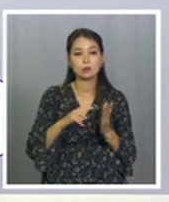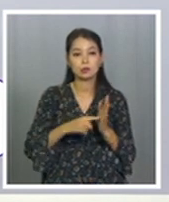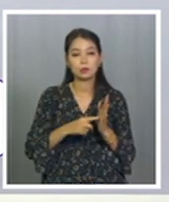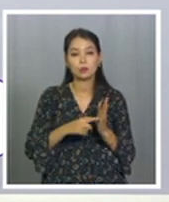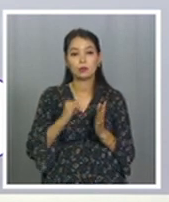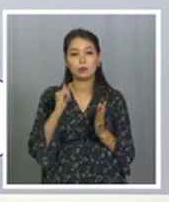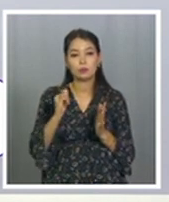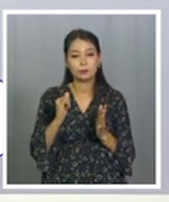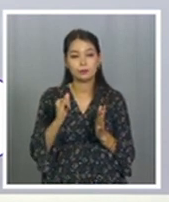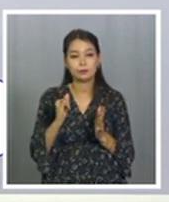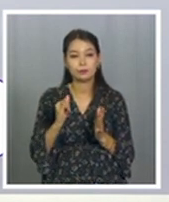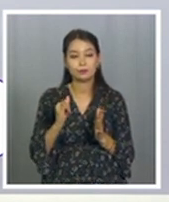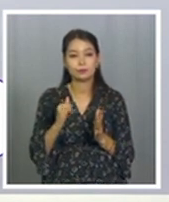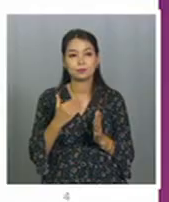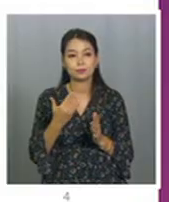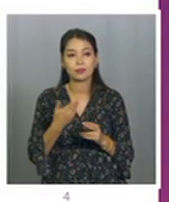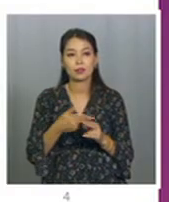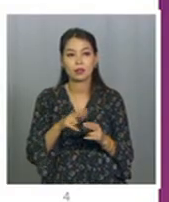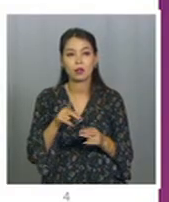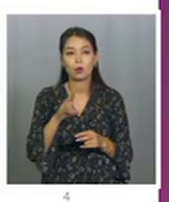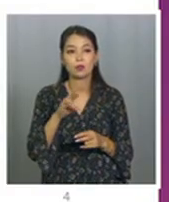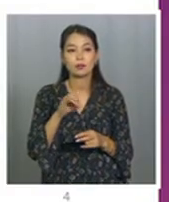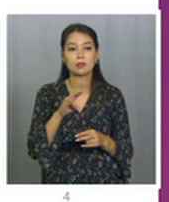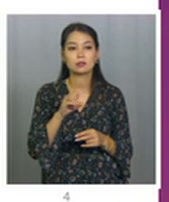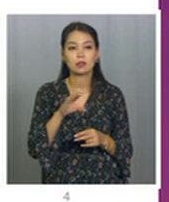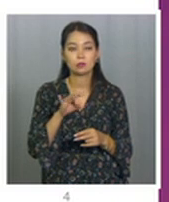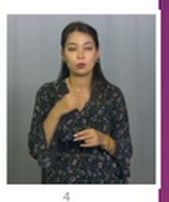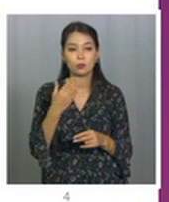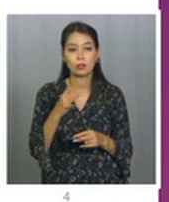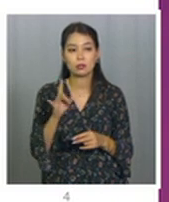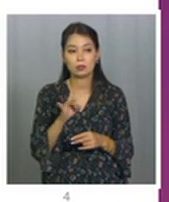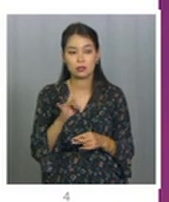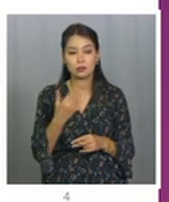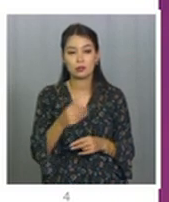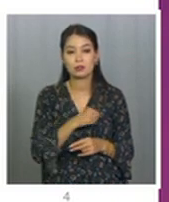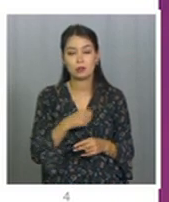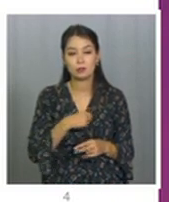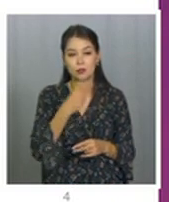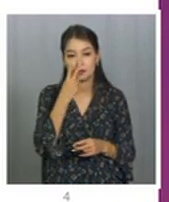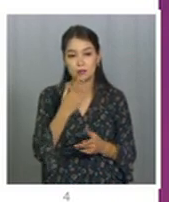O. Бұл жердегі С дегеніміз конденсатордың сиымдылығы еді. Яғни міне көріп тұрғанымыздай,